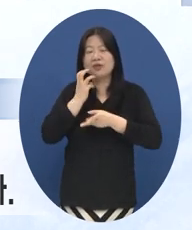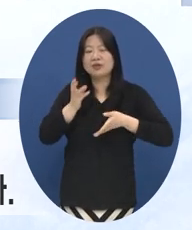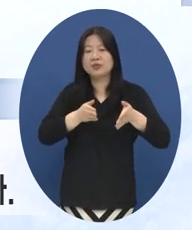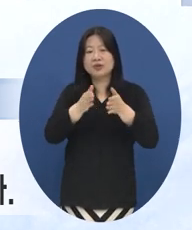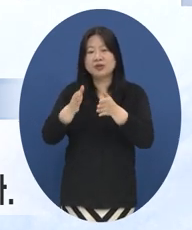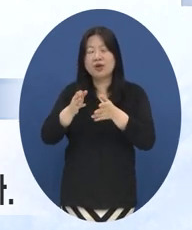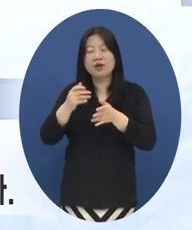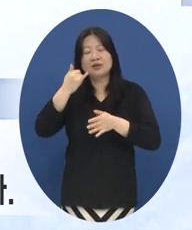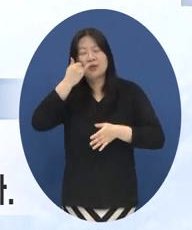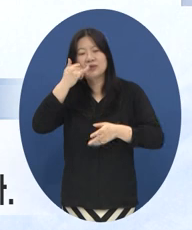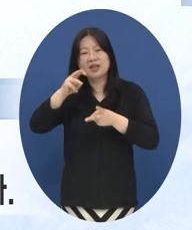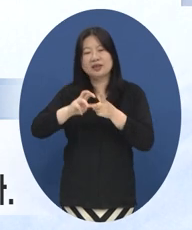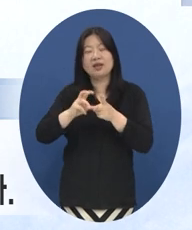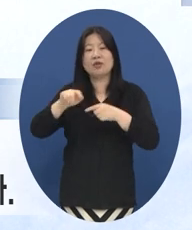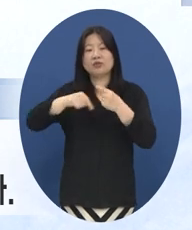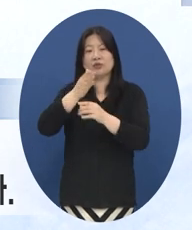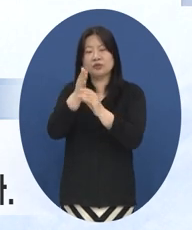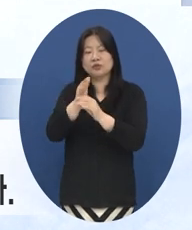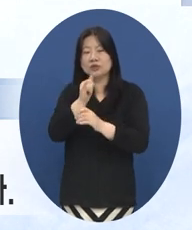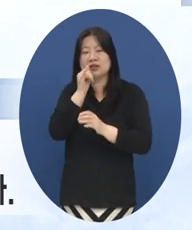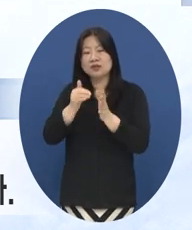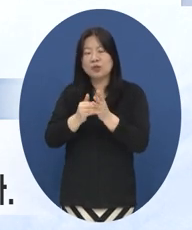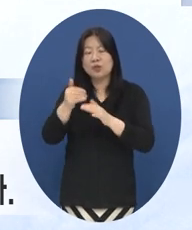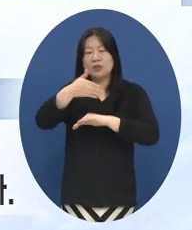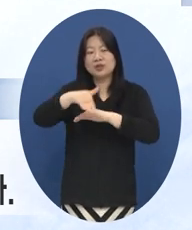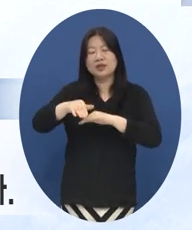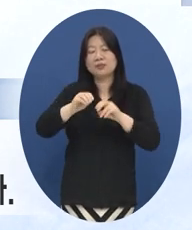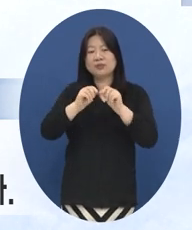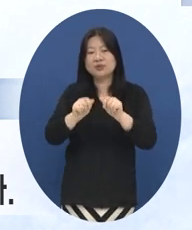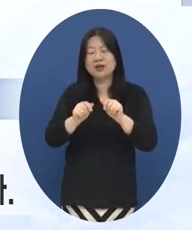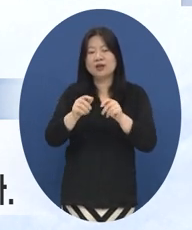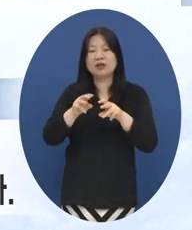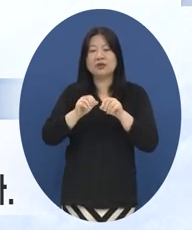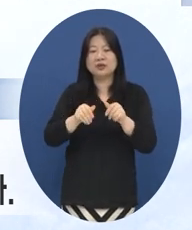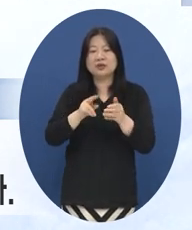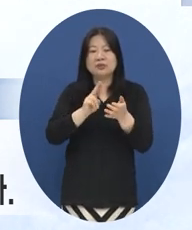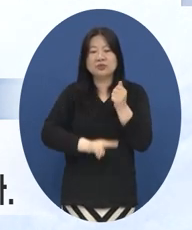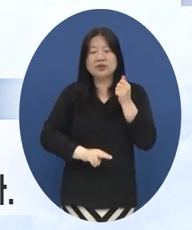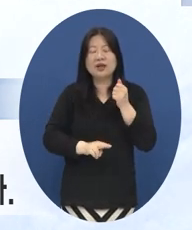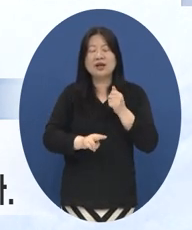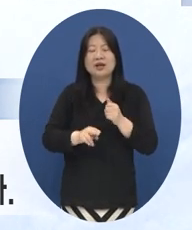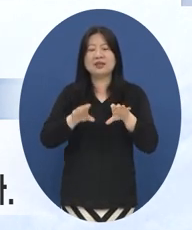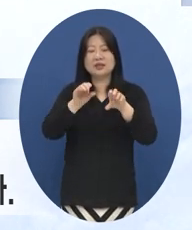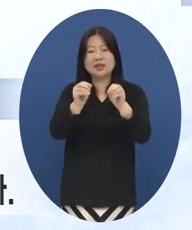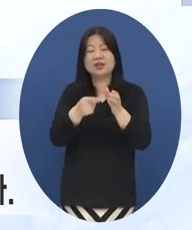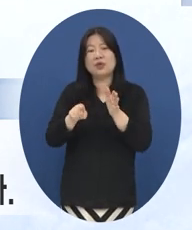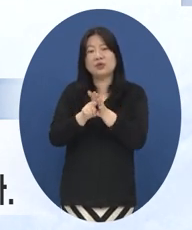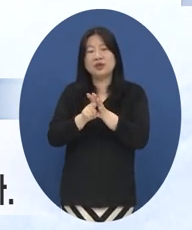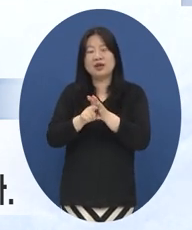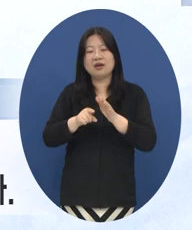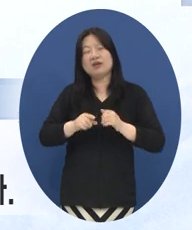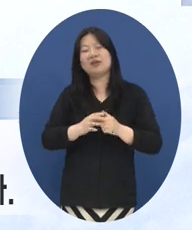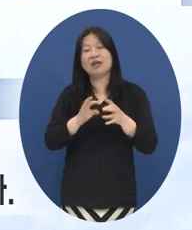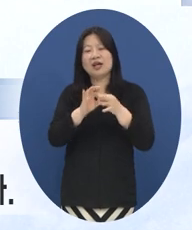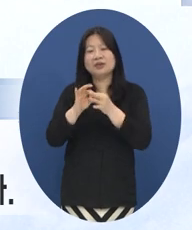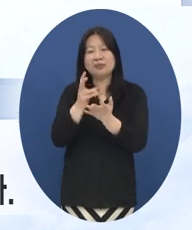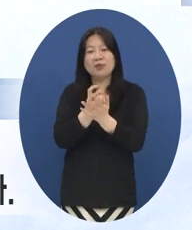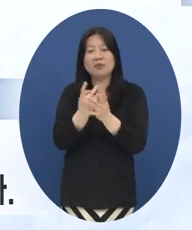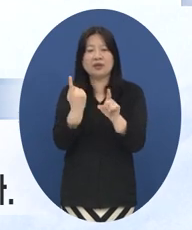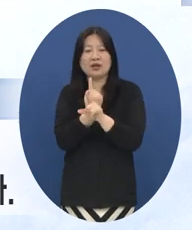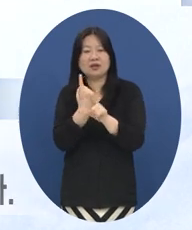에 운영하고 기획 부동산의 의 토지 분양 폐에 최가 차다 를 위한 관계 법령 개정도